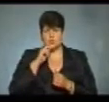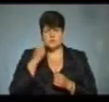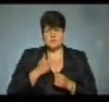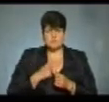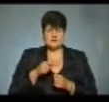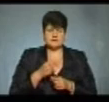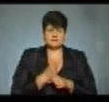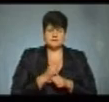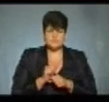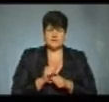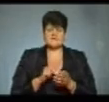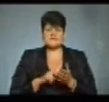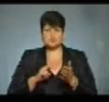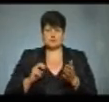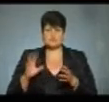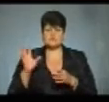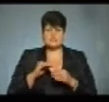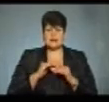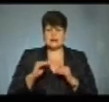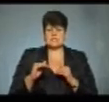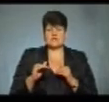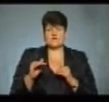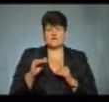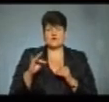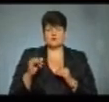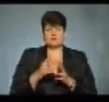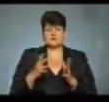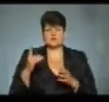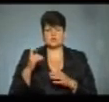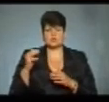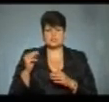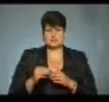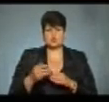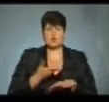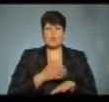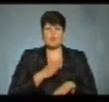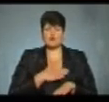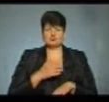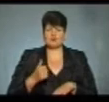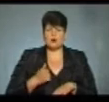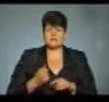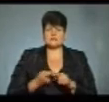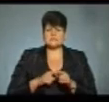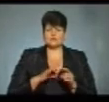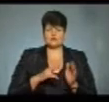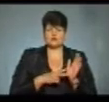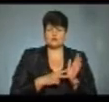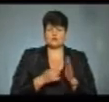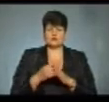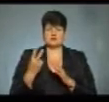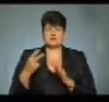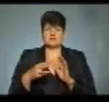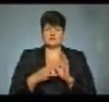Вони примусили відступити по всій лінії фронту у більш як 100-тисячну польську армію. Це відбувалося з 7 по